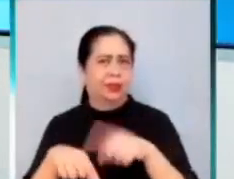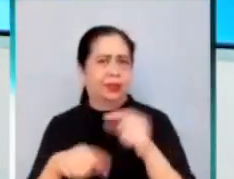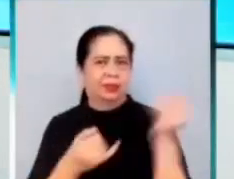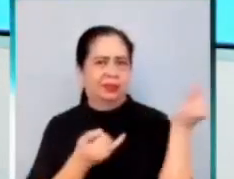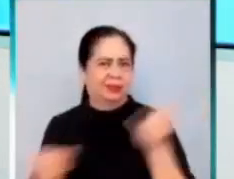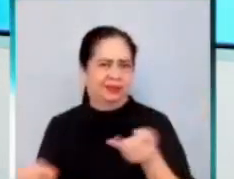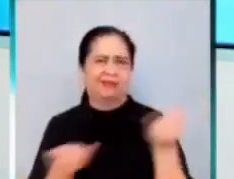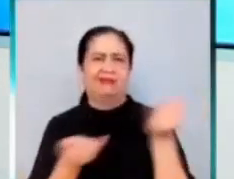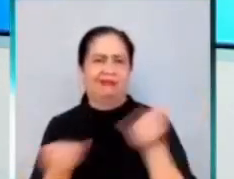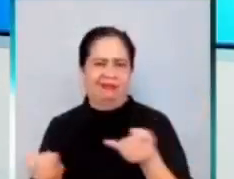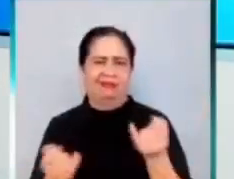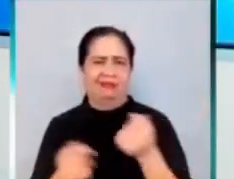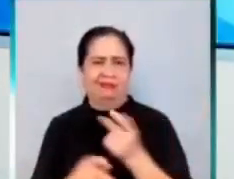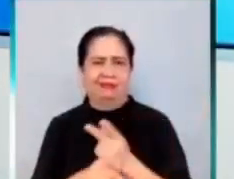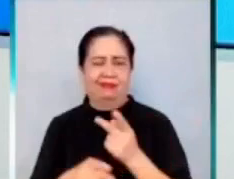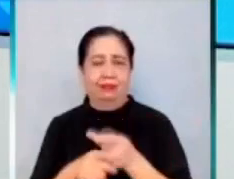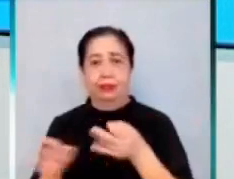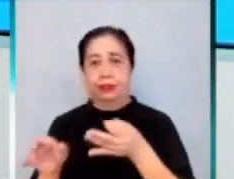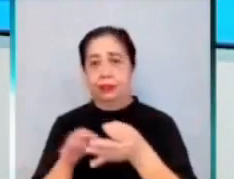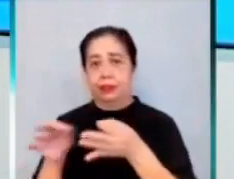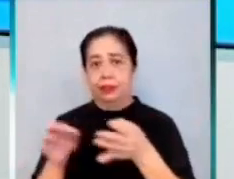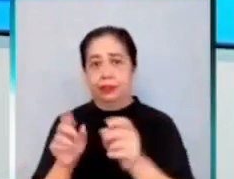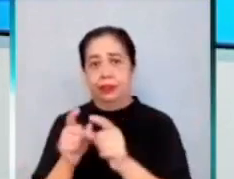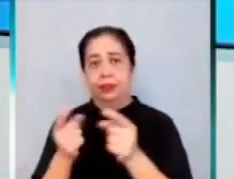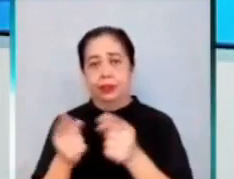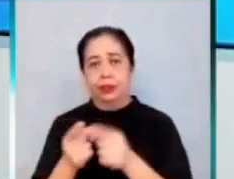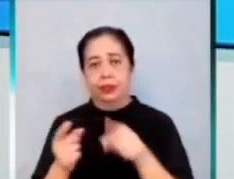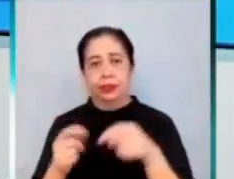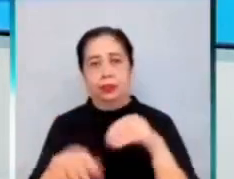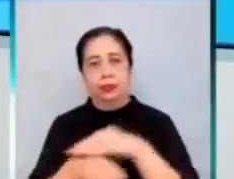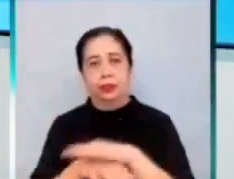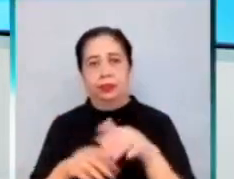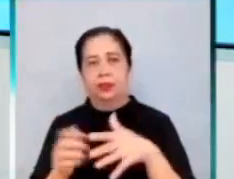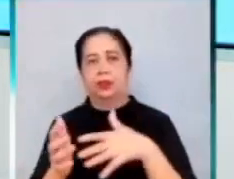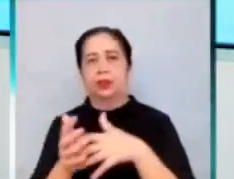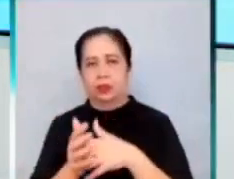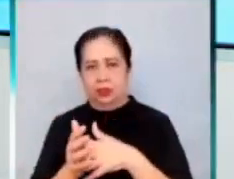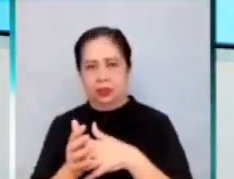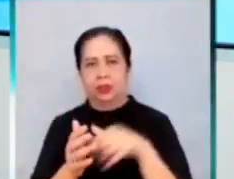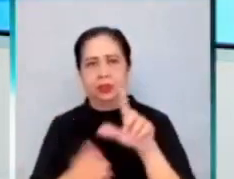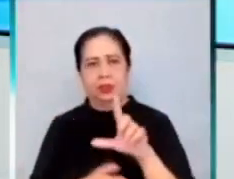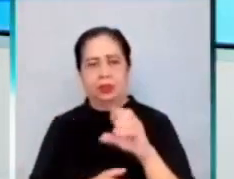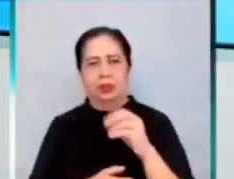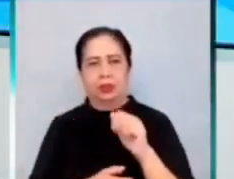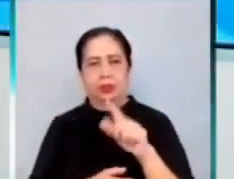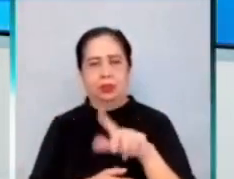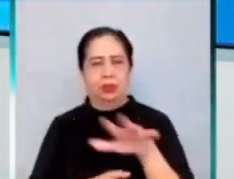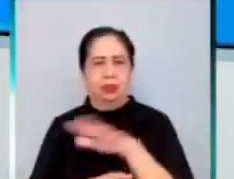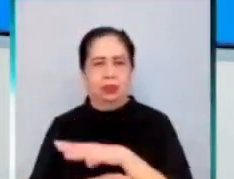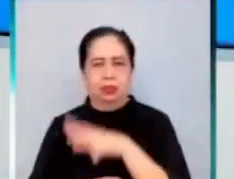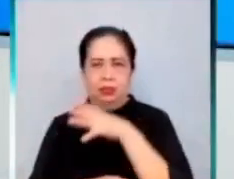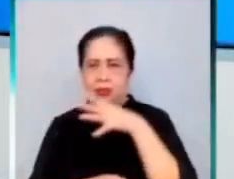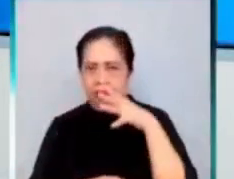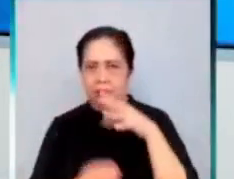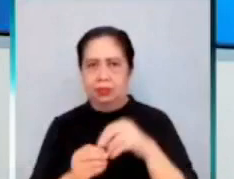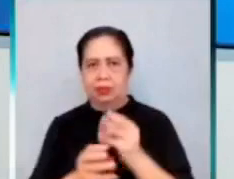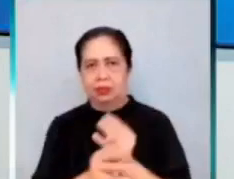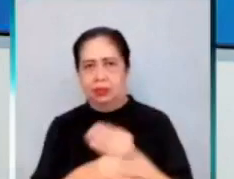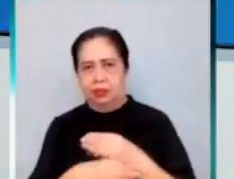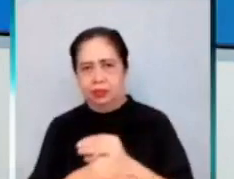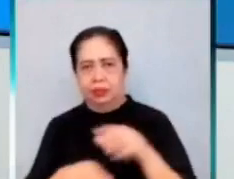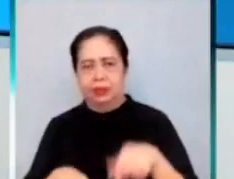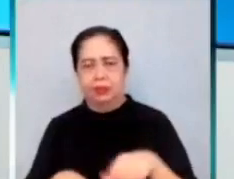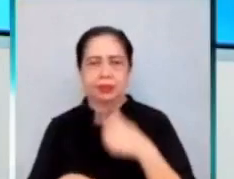products. Paliwanag ng isang grupo, epekto yan ng paghina ng lokal na sektor ng agrikultura at manufacturing dahil hindi